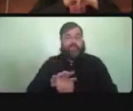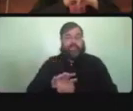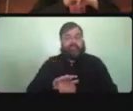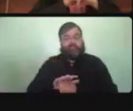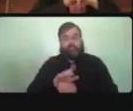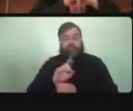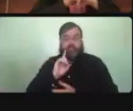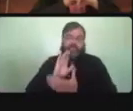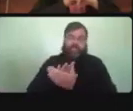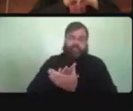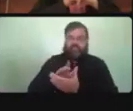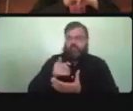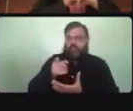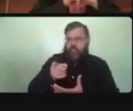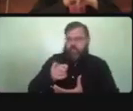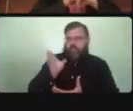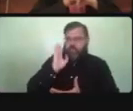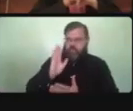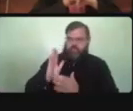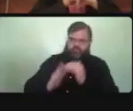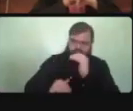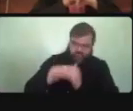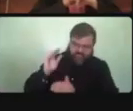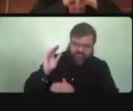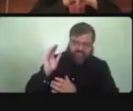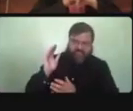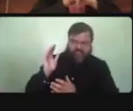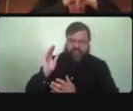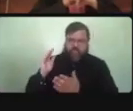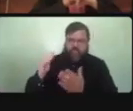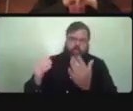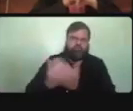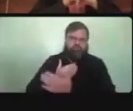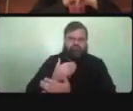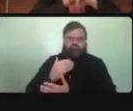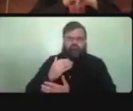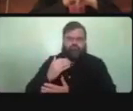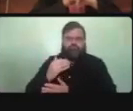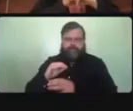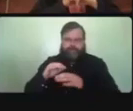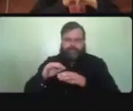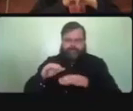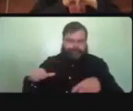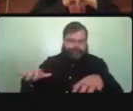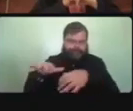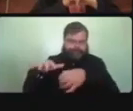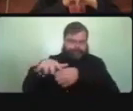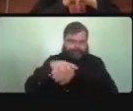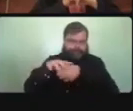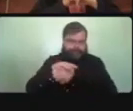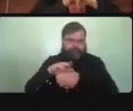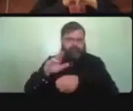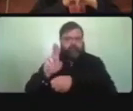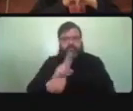25. Na pale tutaweza kujenga majengo ya afya.